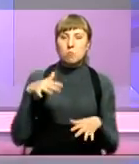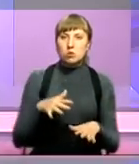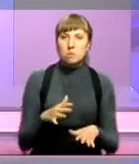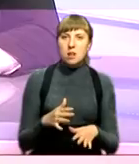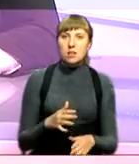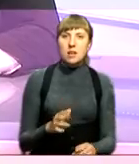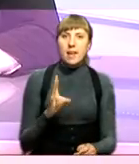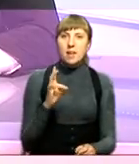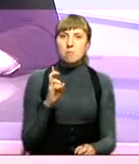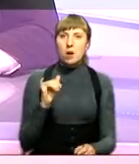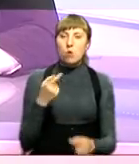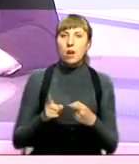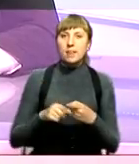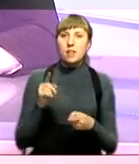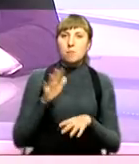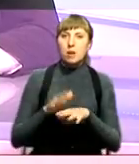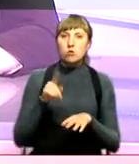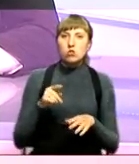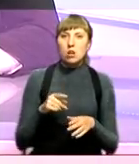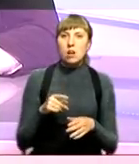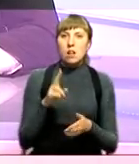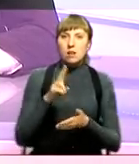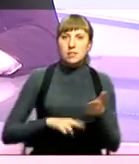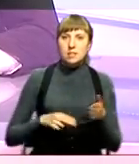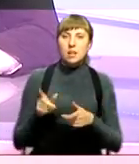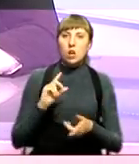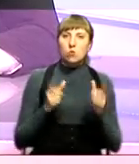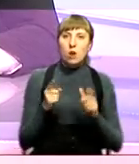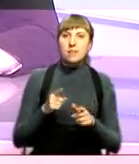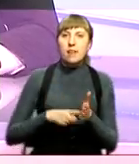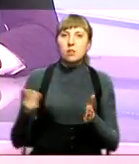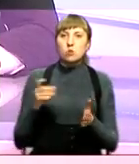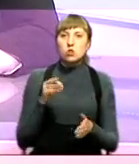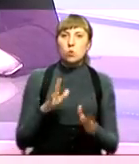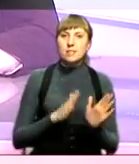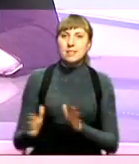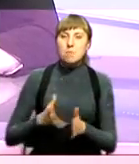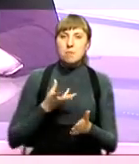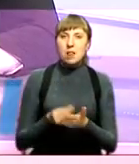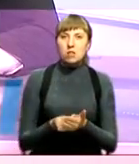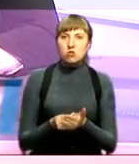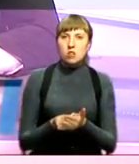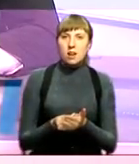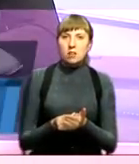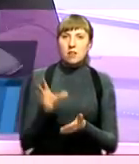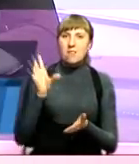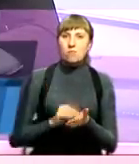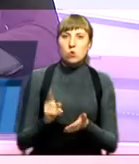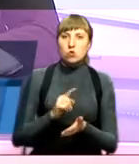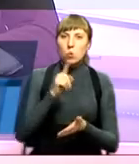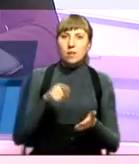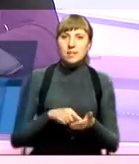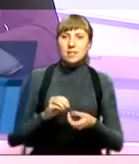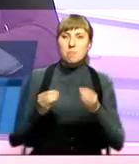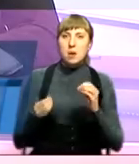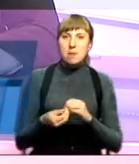банки, у них тоже отозваны лицензии, они тоже отключены от системы платежей. Вот. Все, что касается